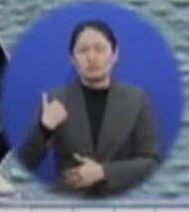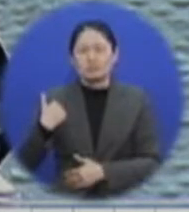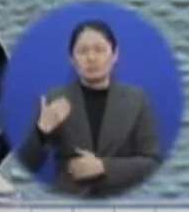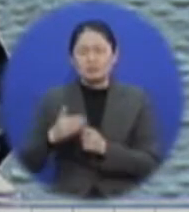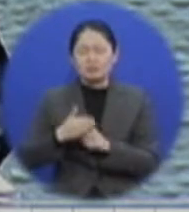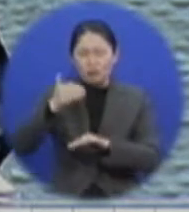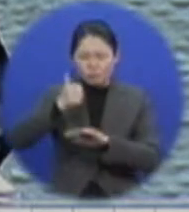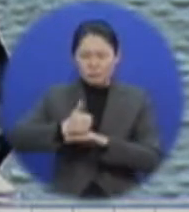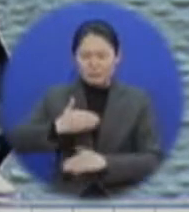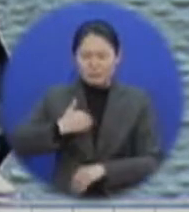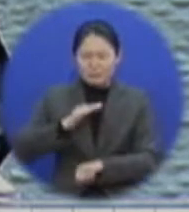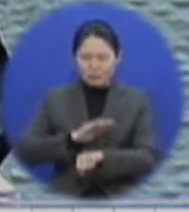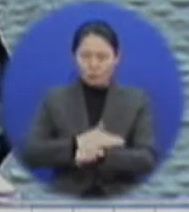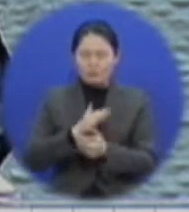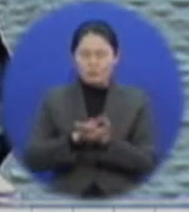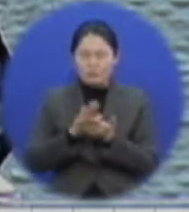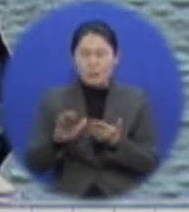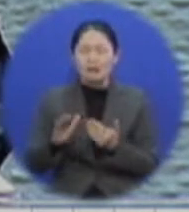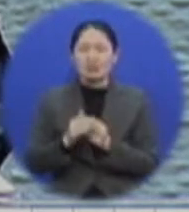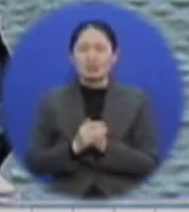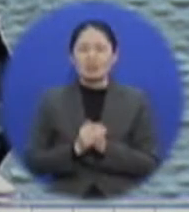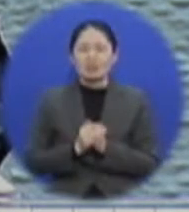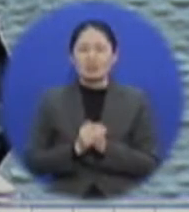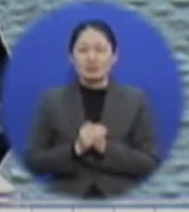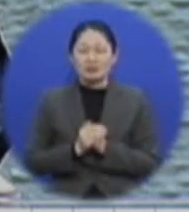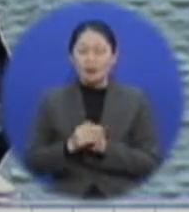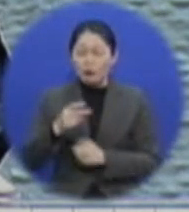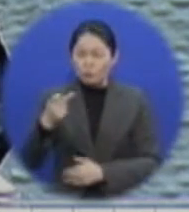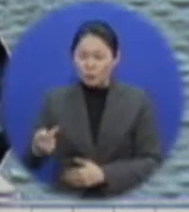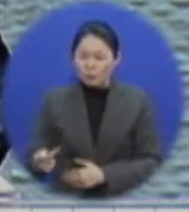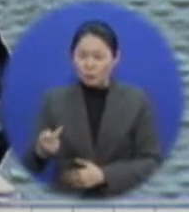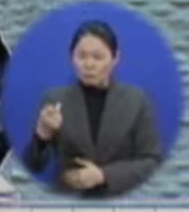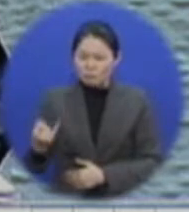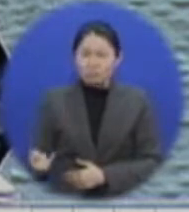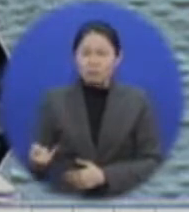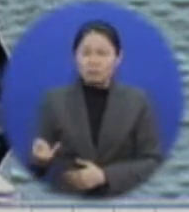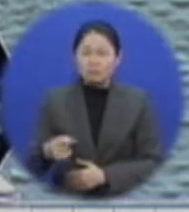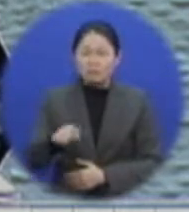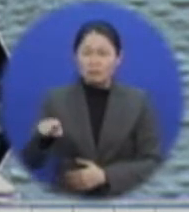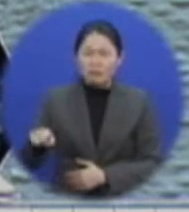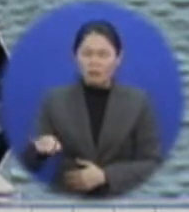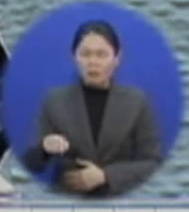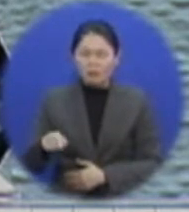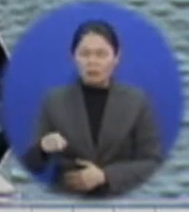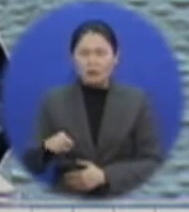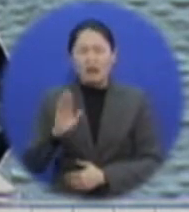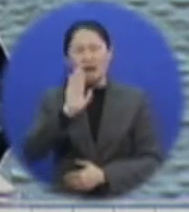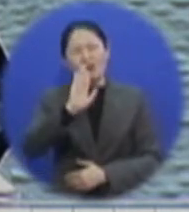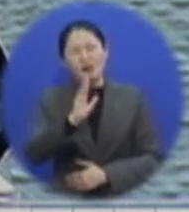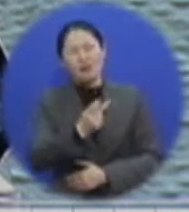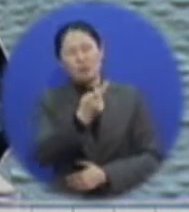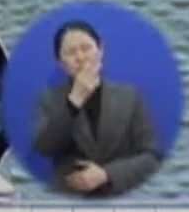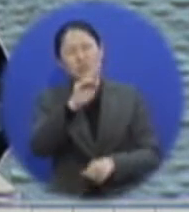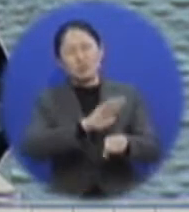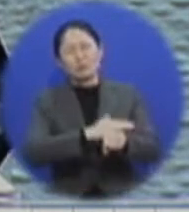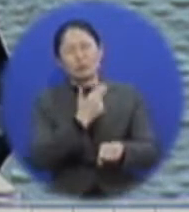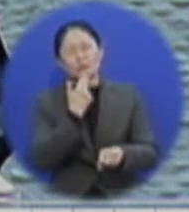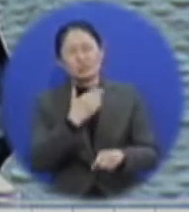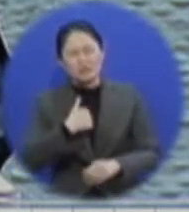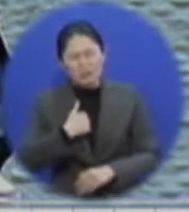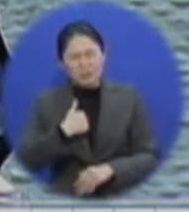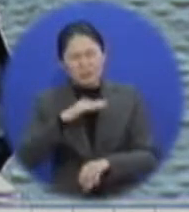결국은 제가 잘 못 했지요 동생들이 형이 무슨 잘못이 써요 저희들이 잘 못했죠